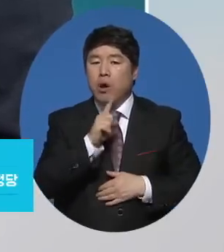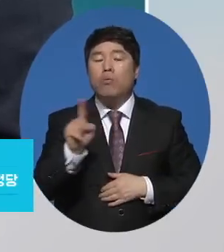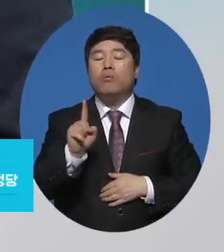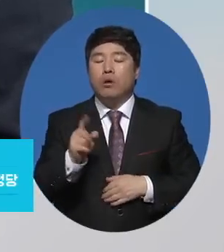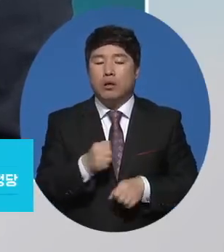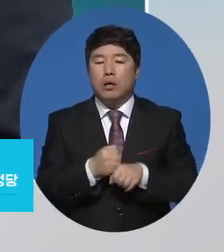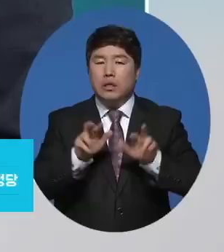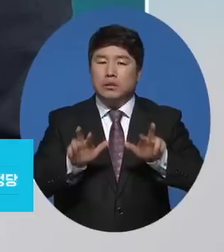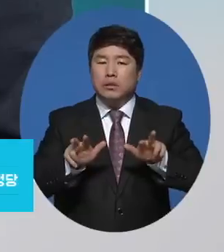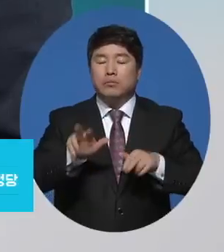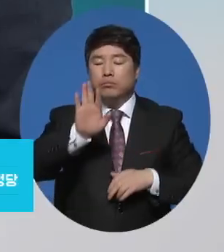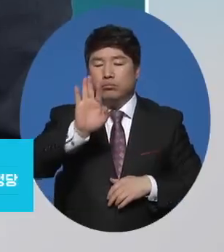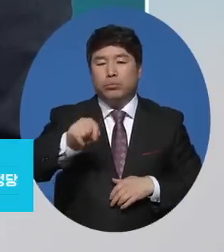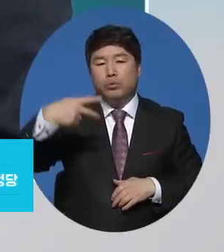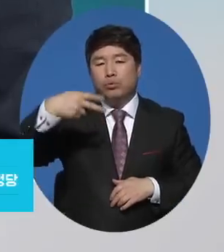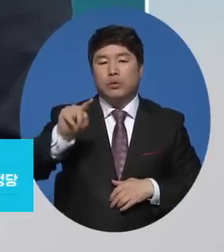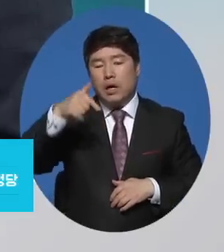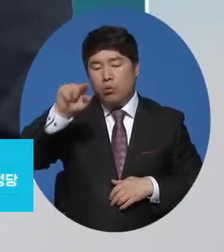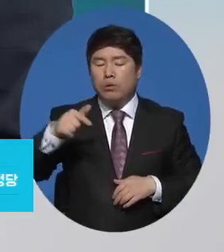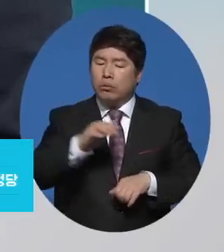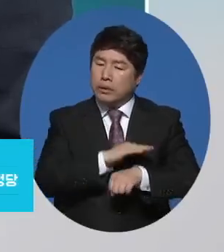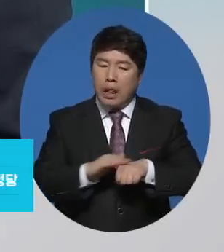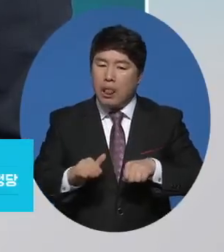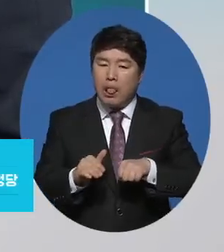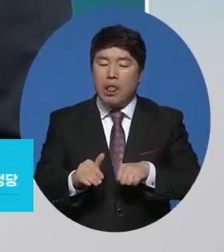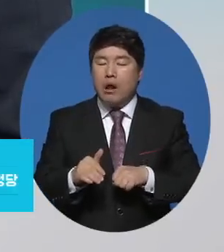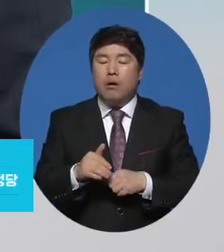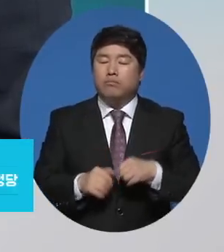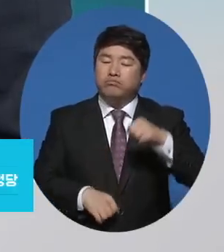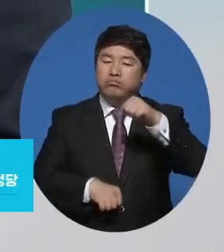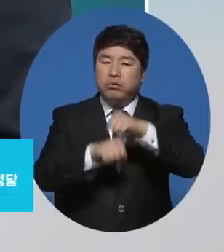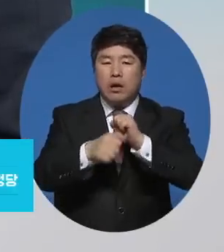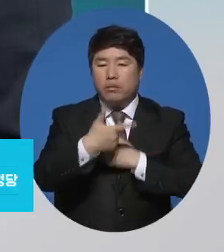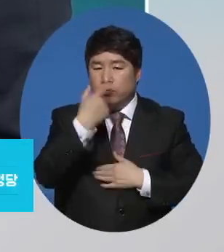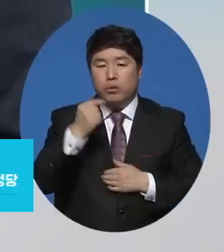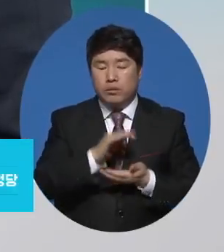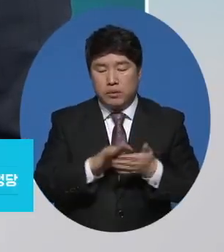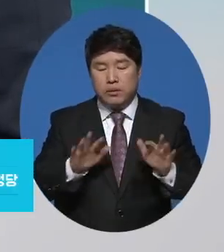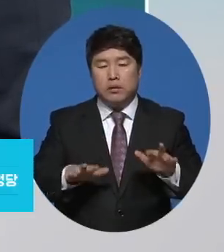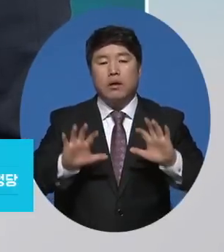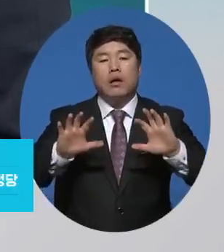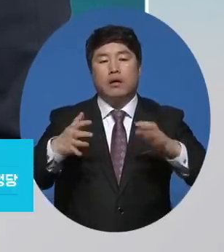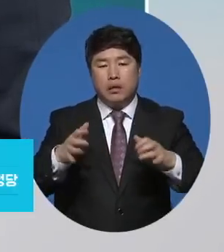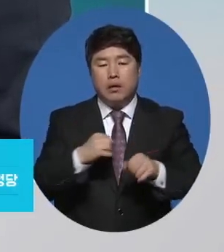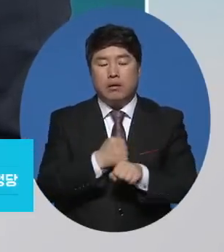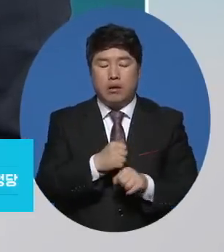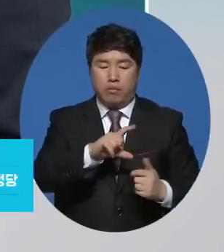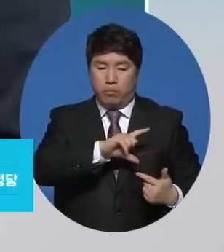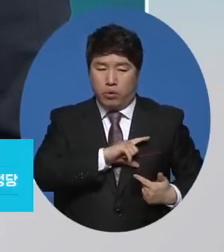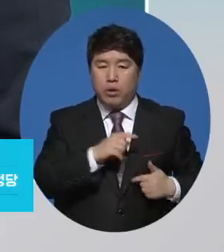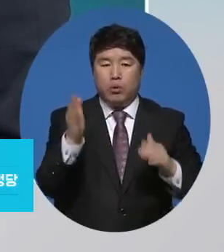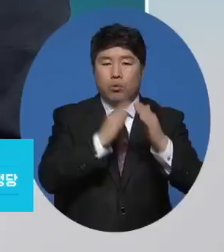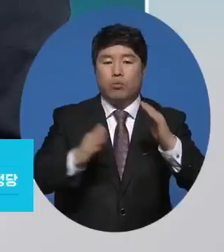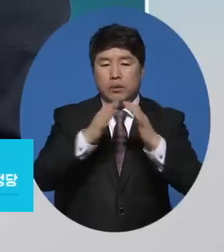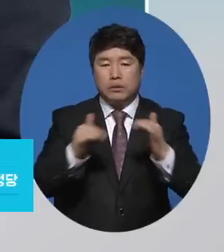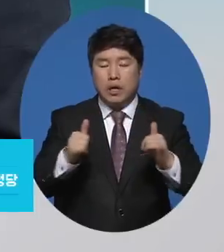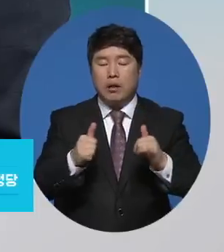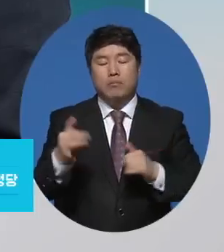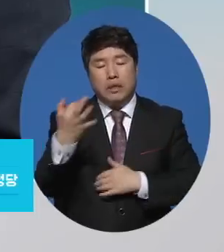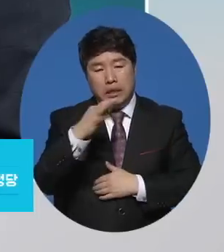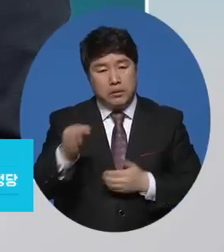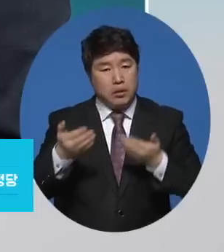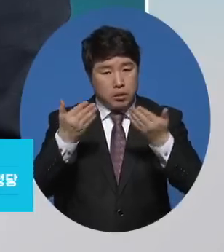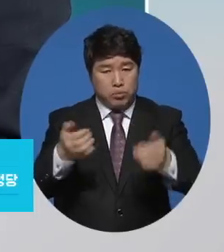지금 부사관도 잘 충원이 안 됩니다 이것은 국가가 명예로운 공무원으로 인정을